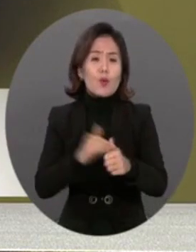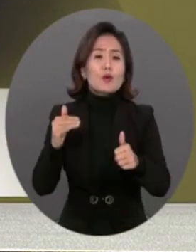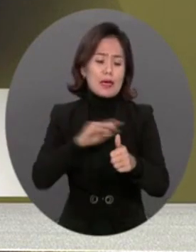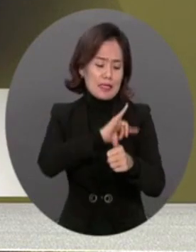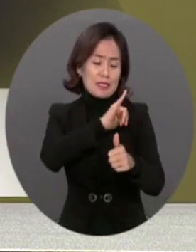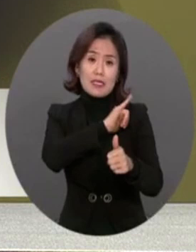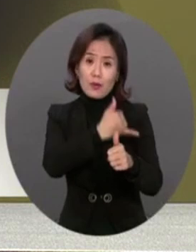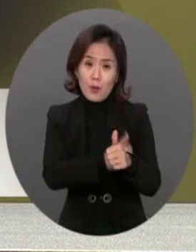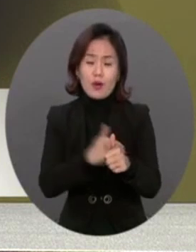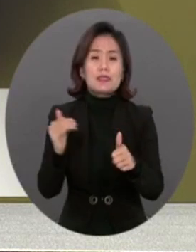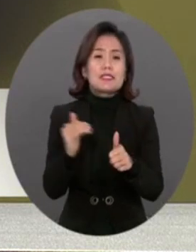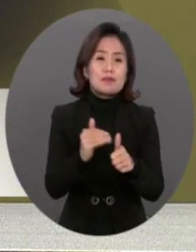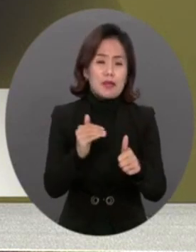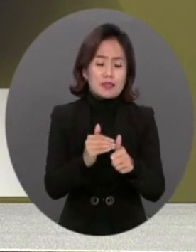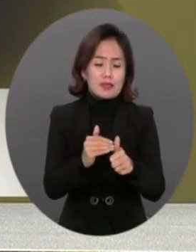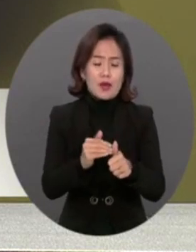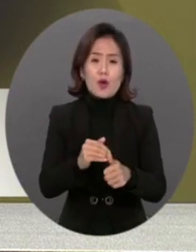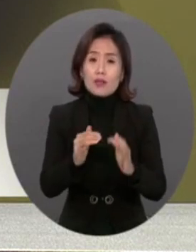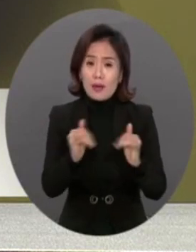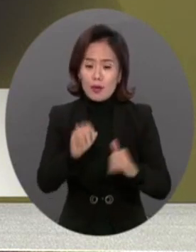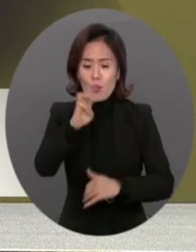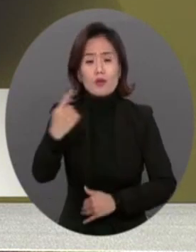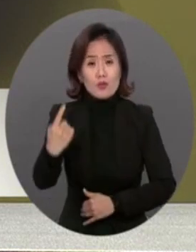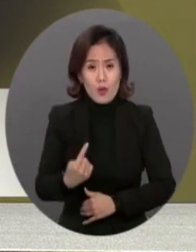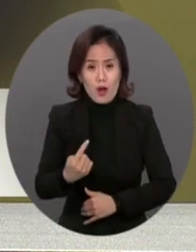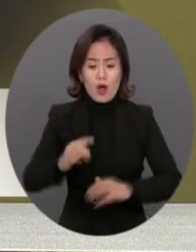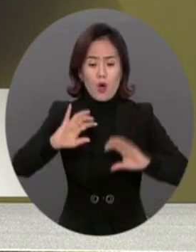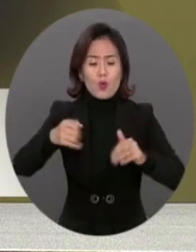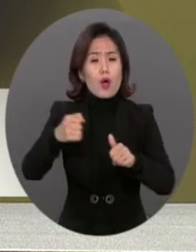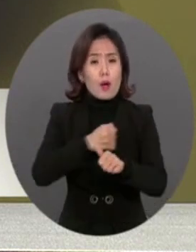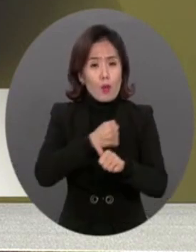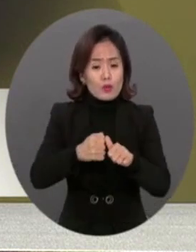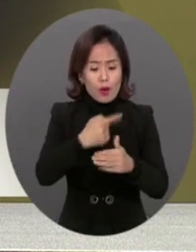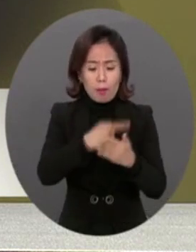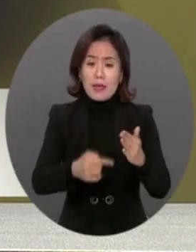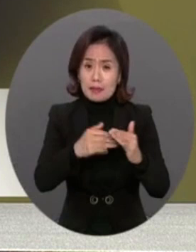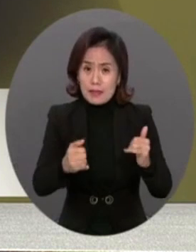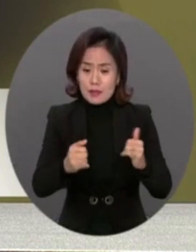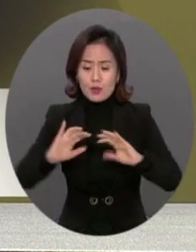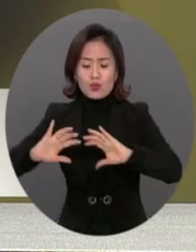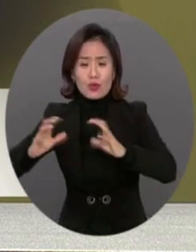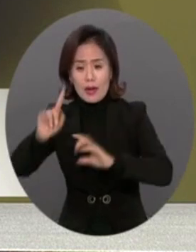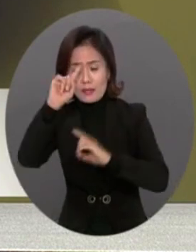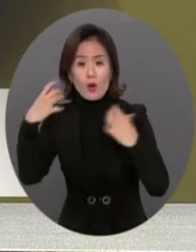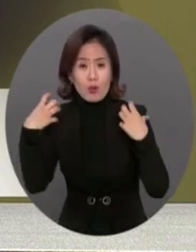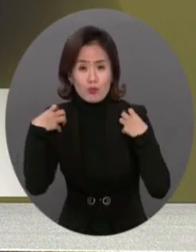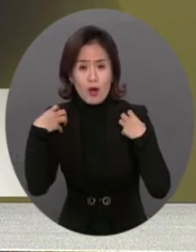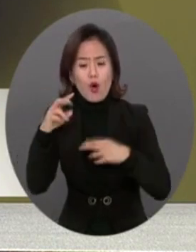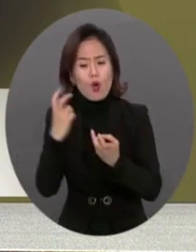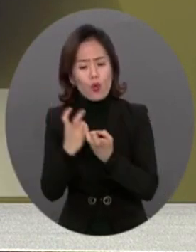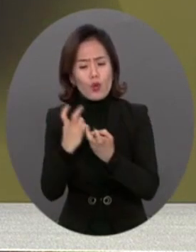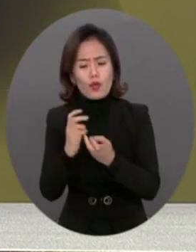조사하는 일행이 광주를 방문했습니다. 국가폭력 희생자들을 정부가 어떻게 책임져야 하는지를 광주를 통해